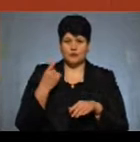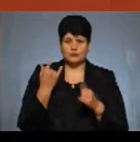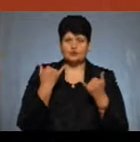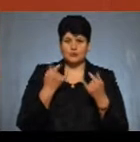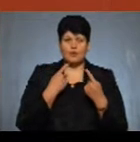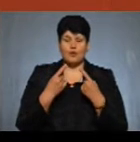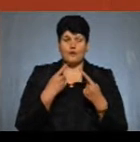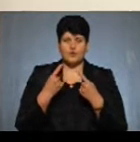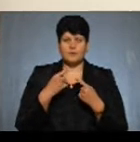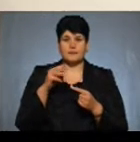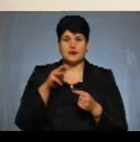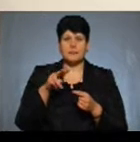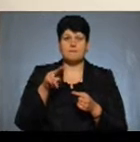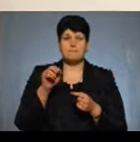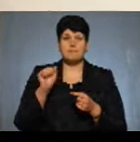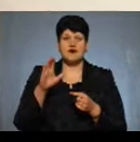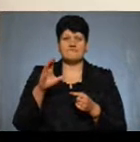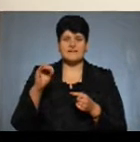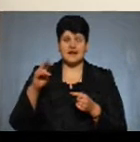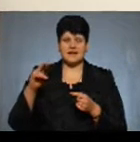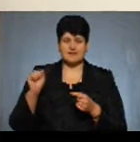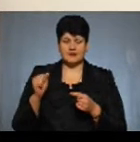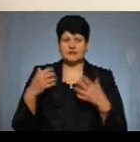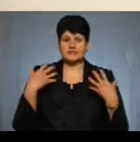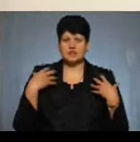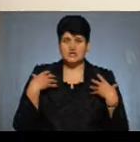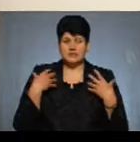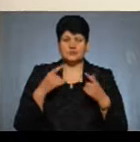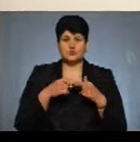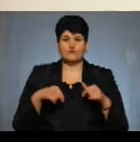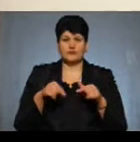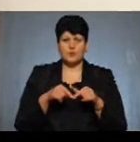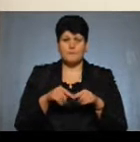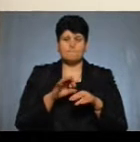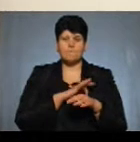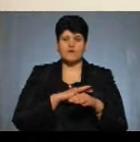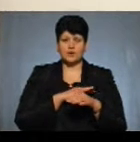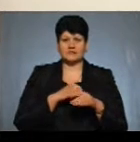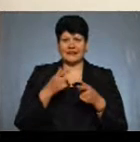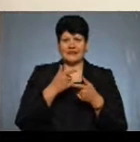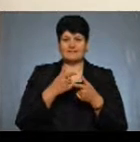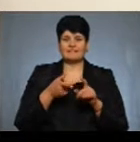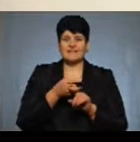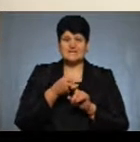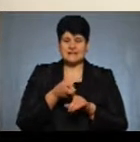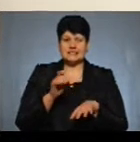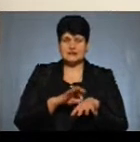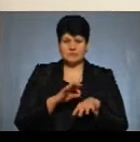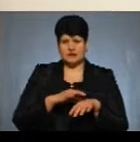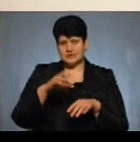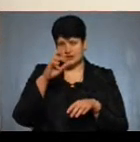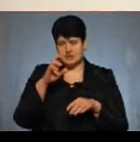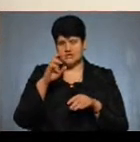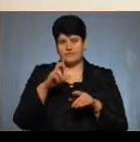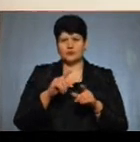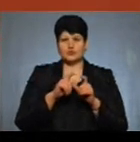області, сьогодні ми поговоримо з Марією Павелєвою, начальницею відділу епіднагляду та профілактики інфекційних захворювань Державної установи